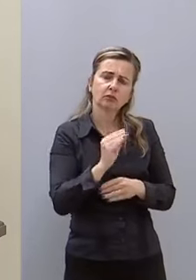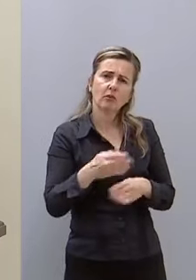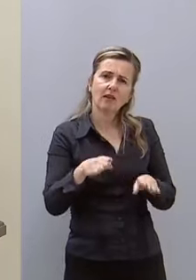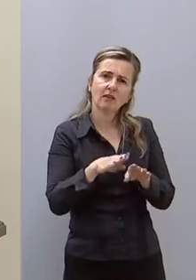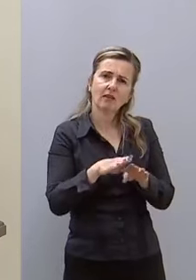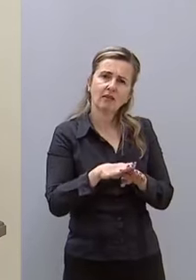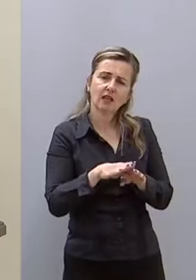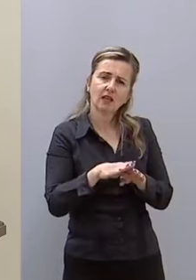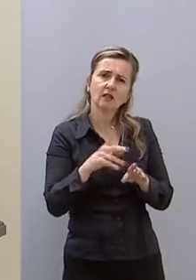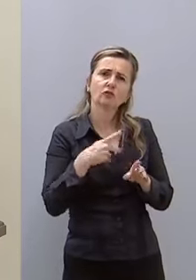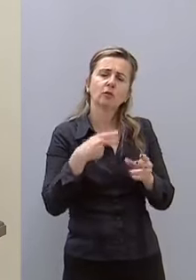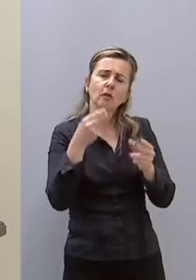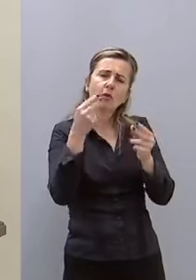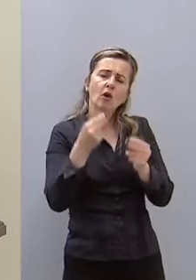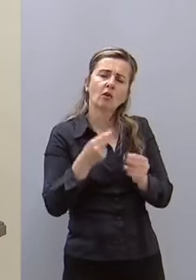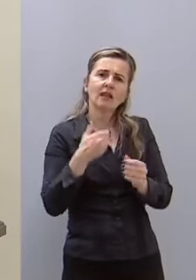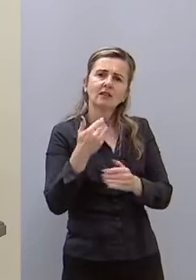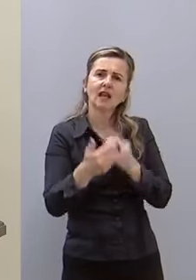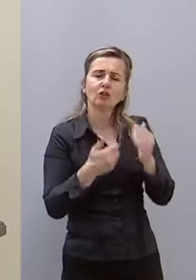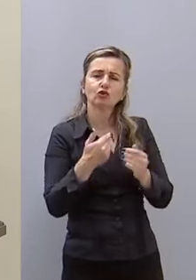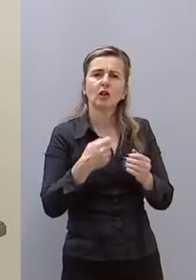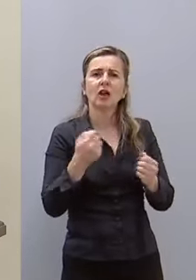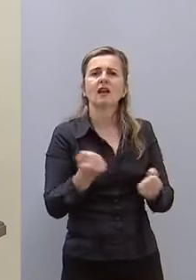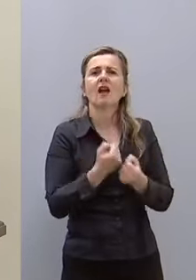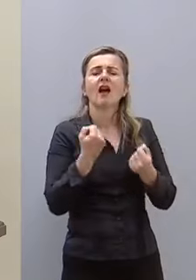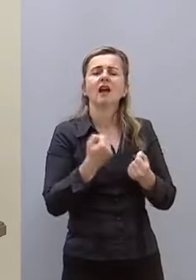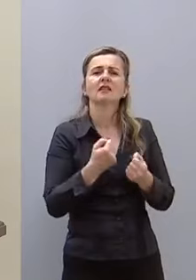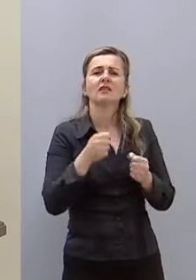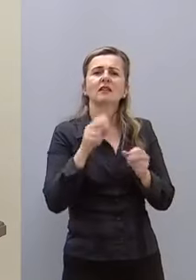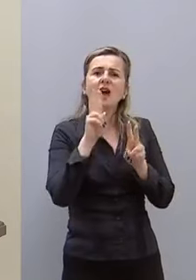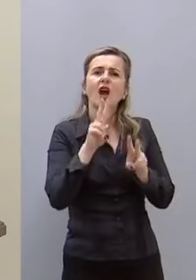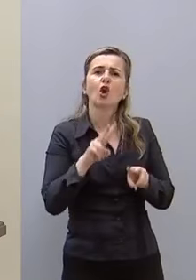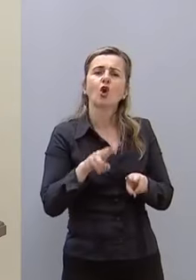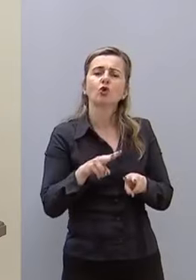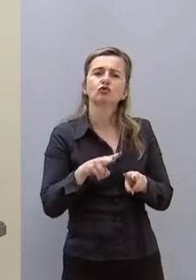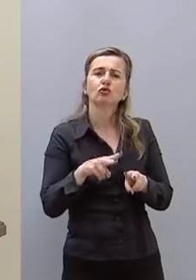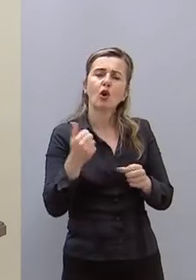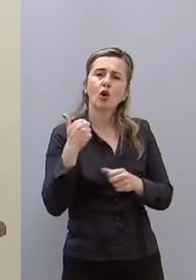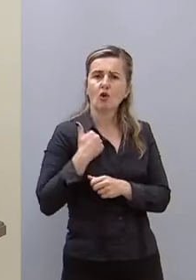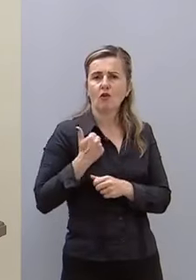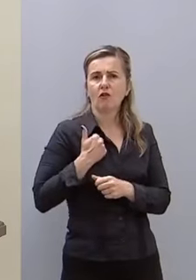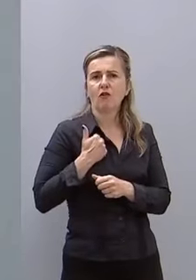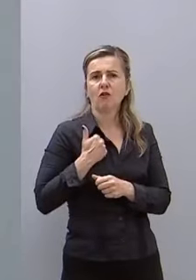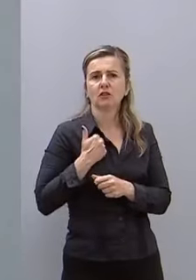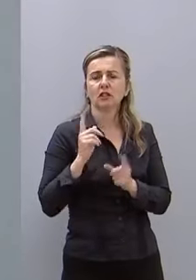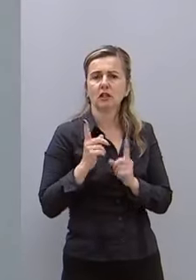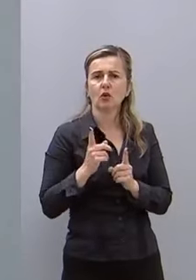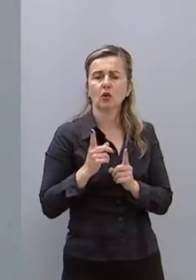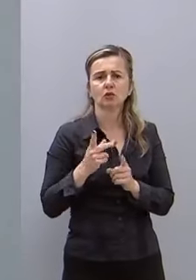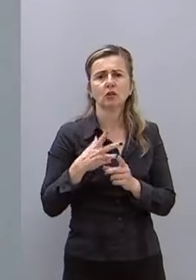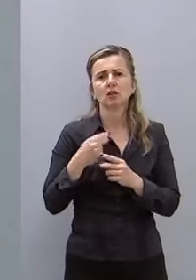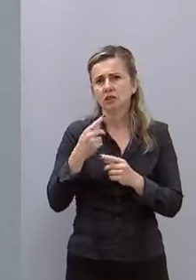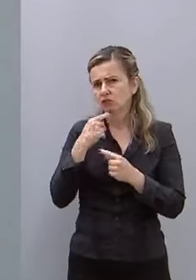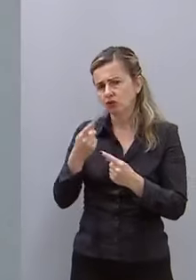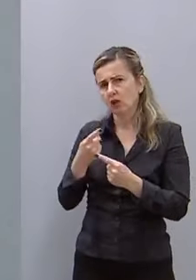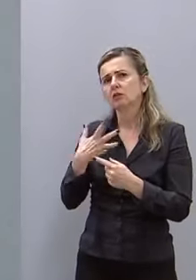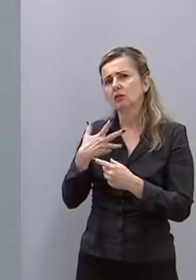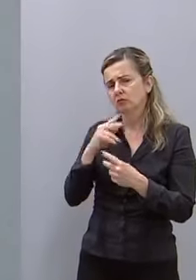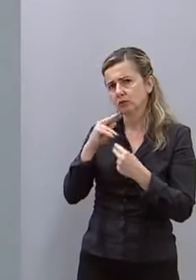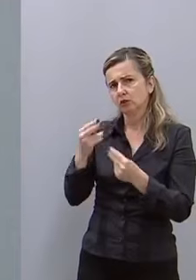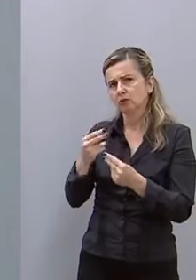aggiornati sull'attività di controllo delle forze dell'ordine non so se riesce a ricordarli ad un presente i dati che ogni giorno